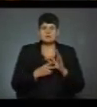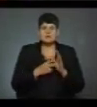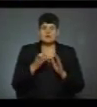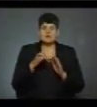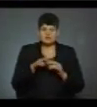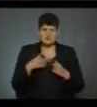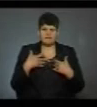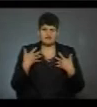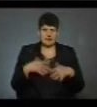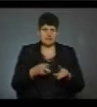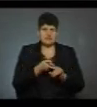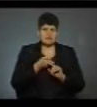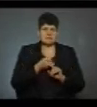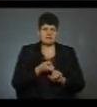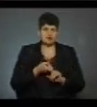ним зв'язок,